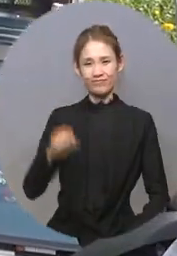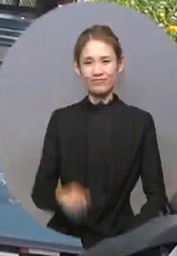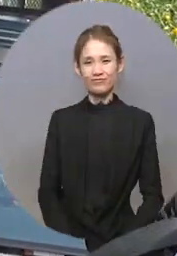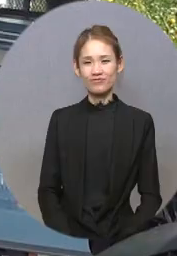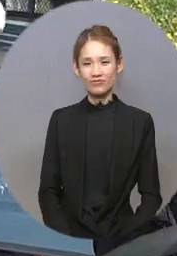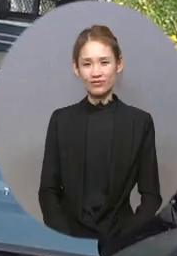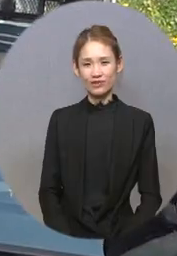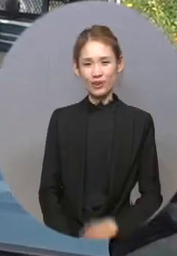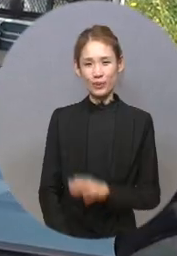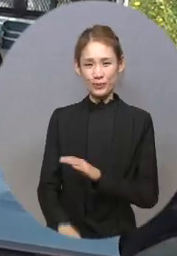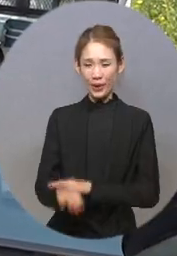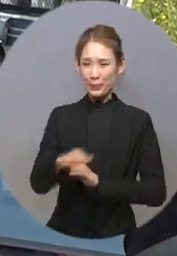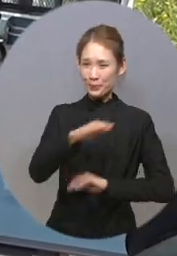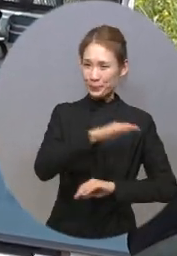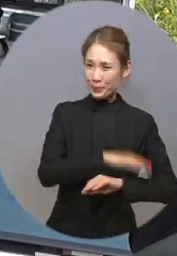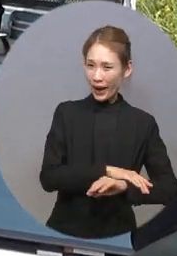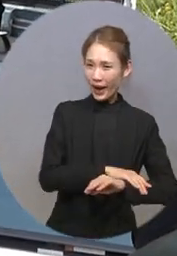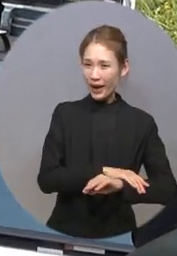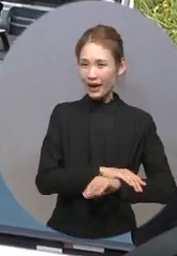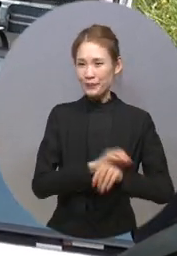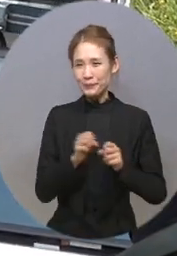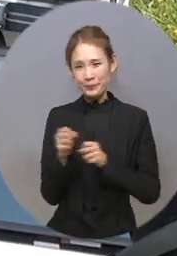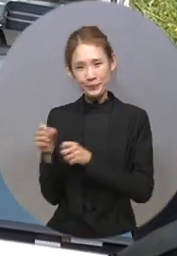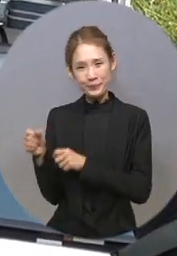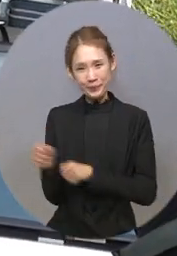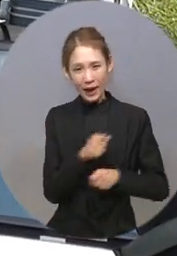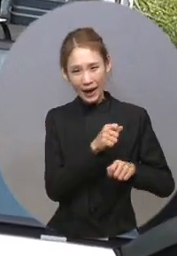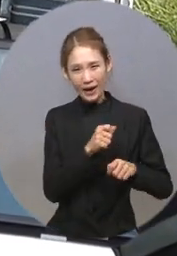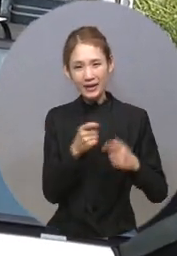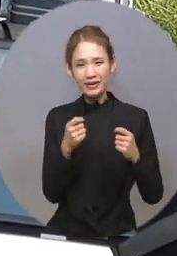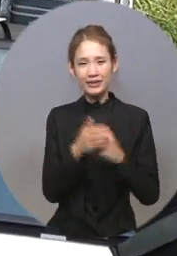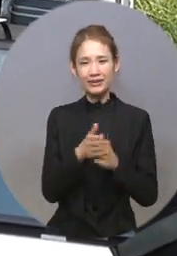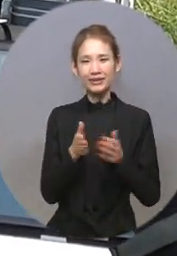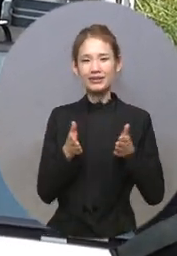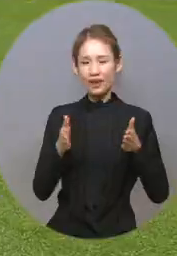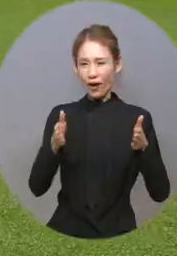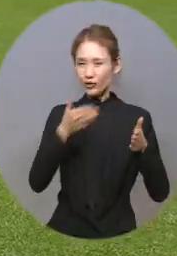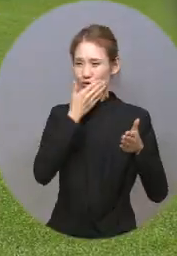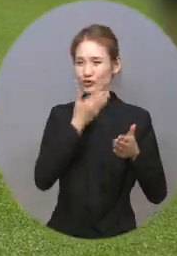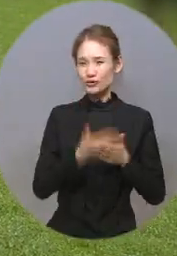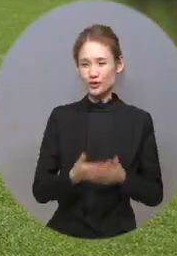오른쪽 가서 오빠가 너무 왼쪽 반응이 나보다. 그래서 선이 되게 중요해. 맞아.